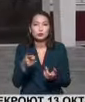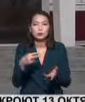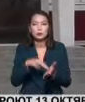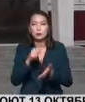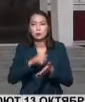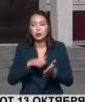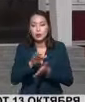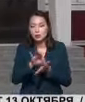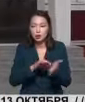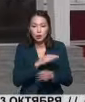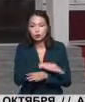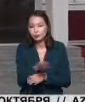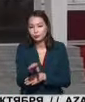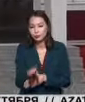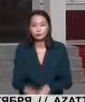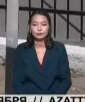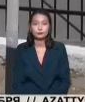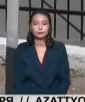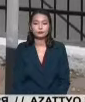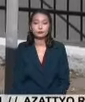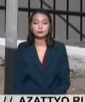причиной резкого маневра.